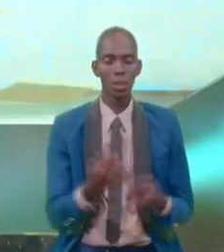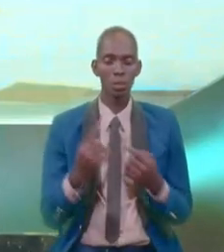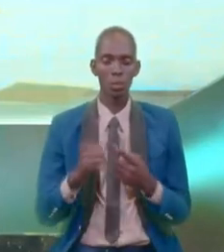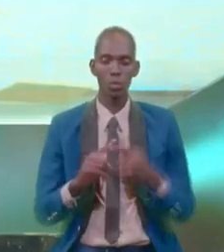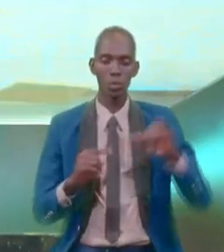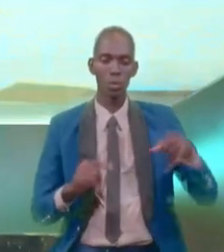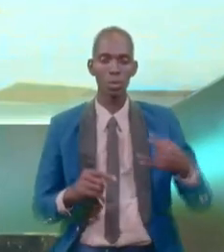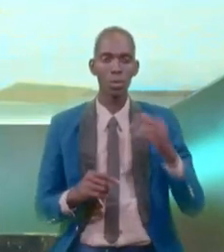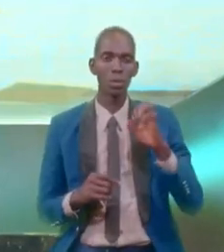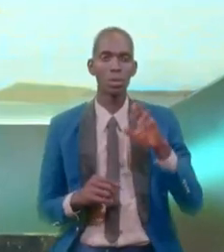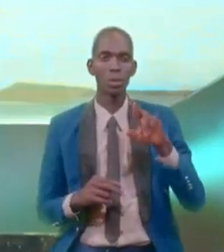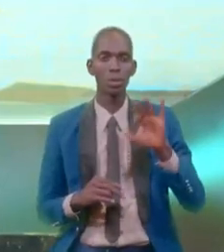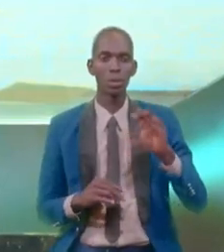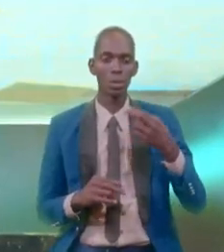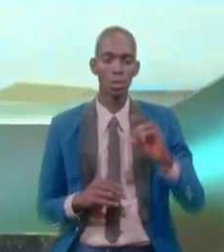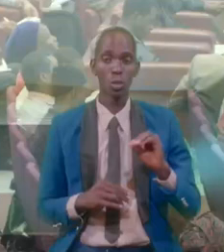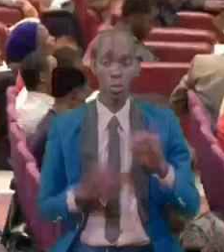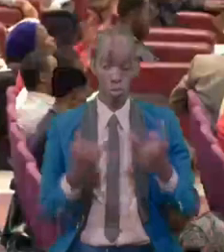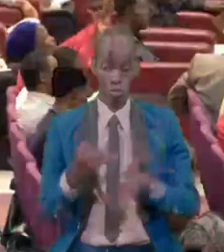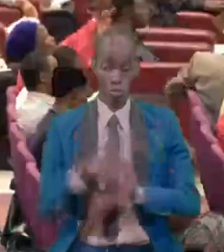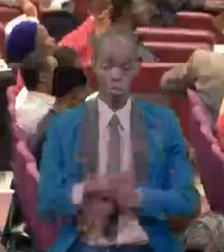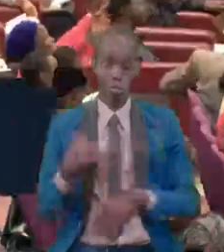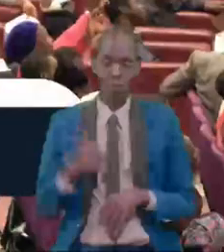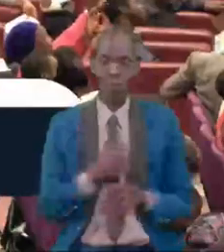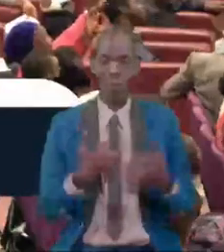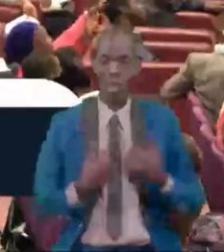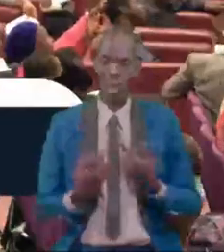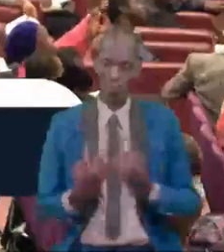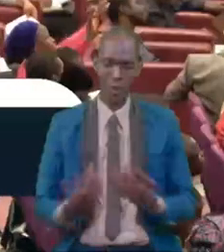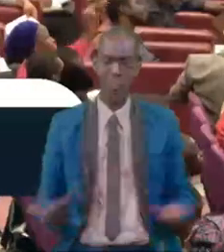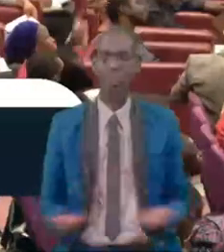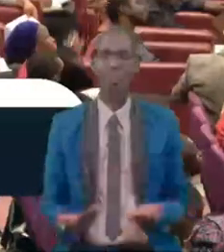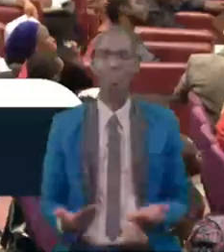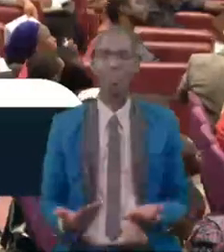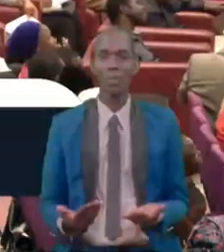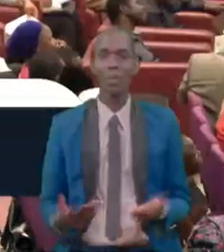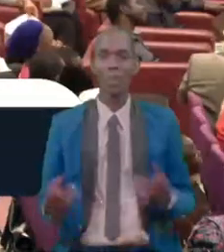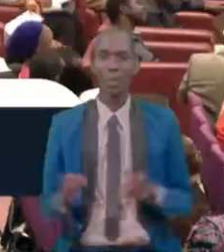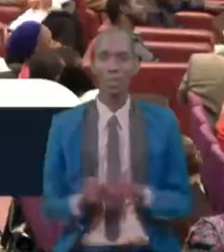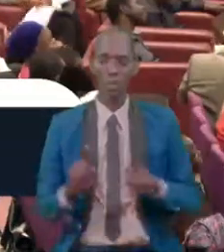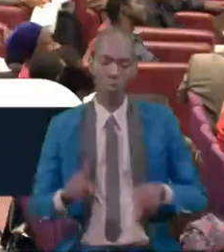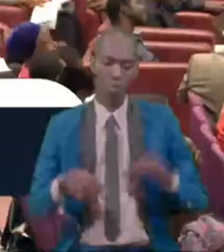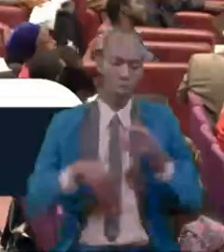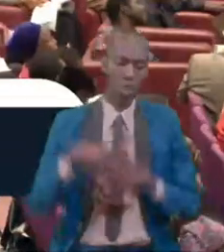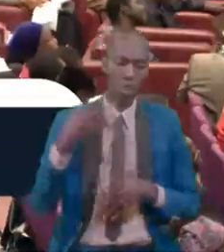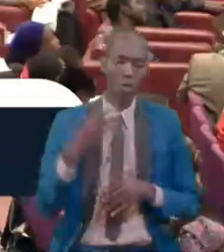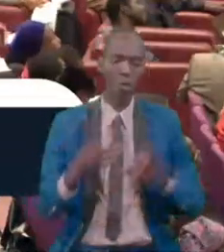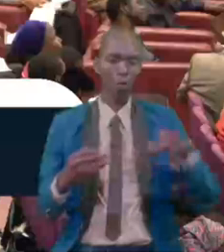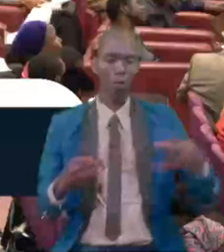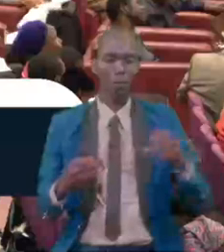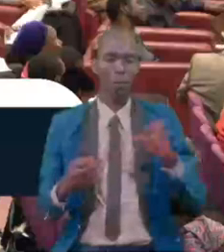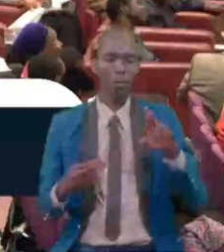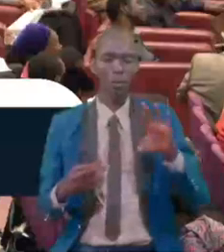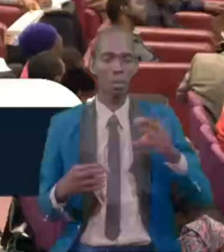Ils arrivèrent à Jéricho ce soir. Il va venir à Bagada. Ils arrivèrent à Jéricho